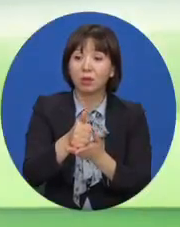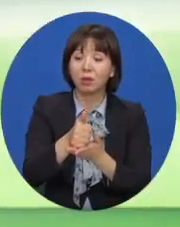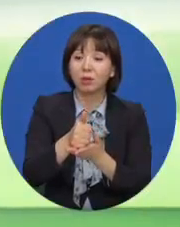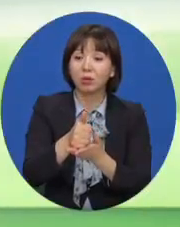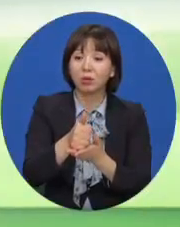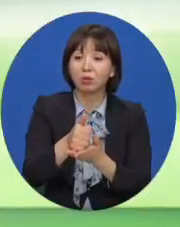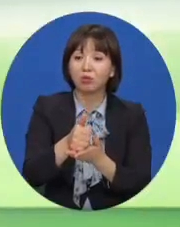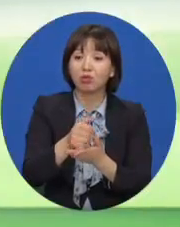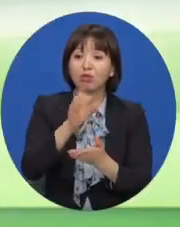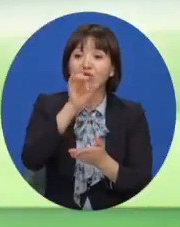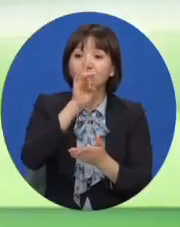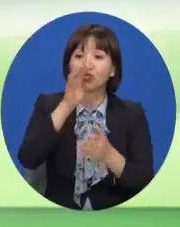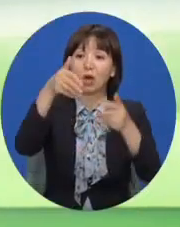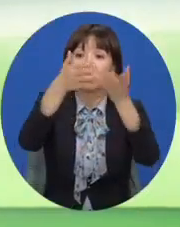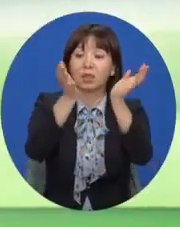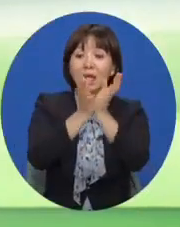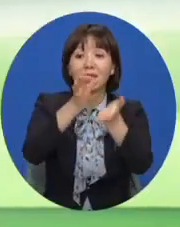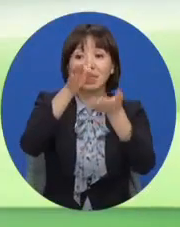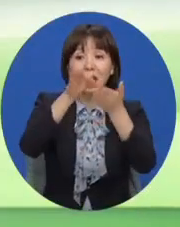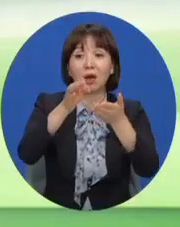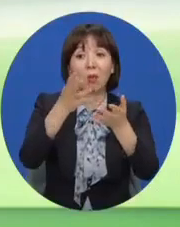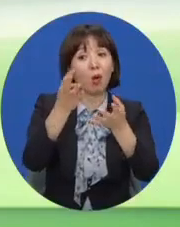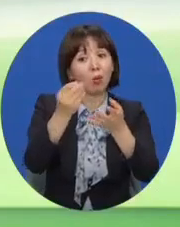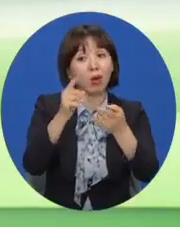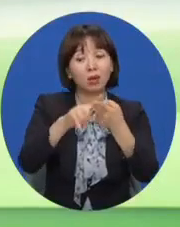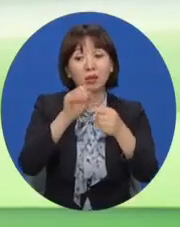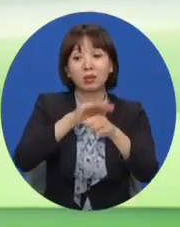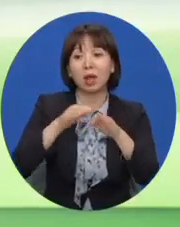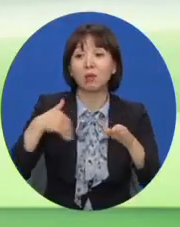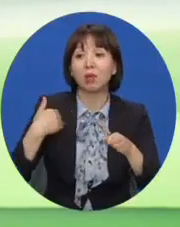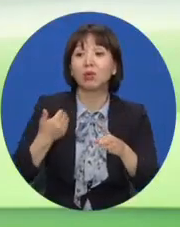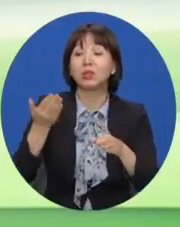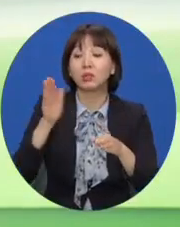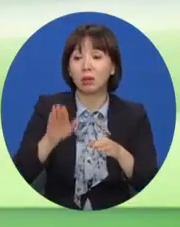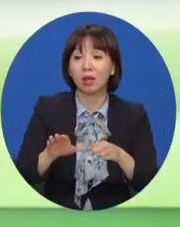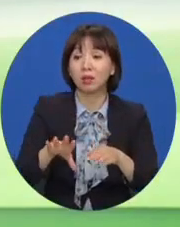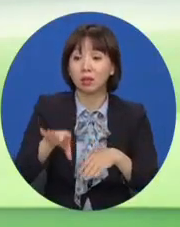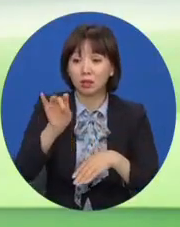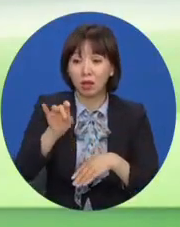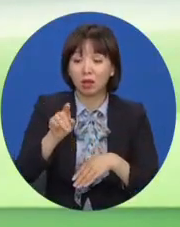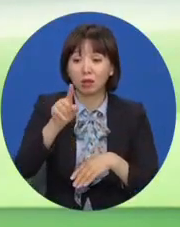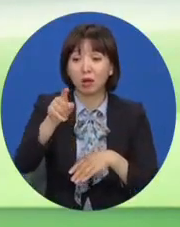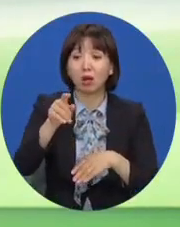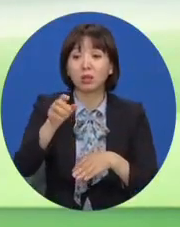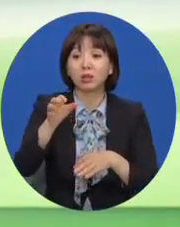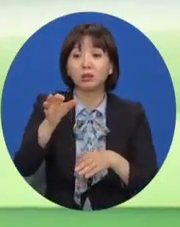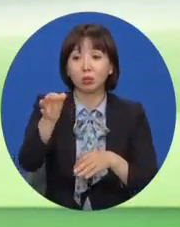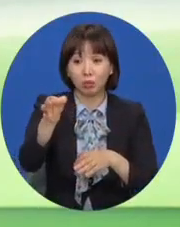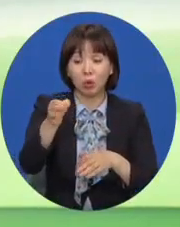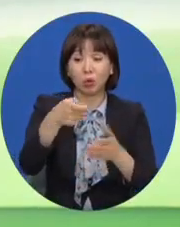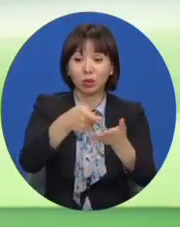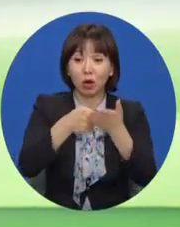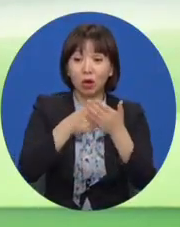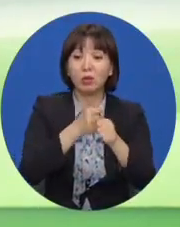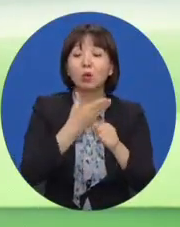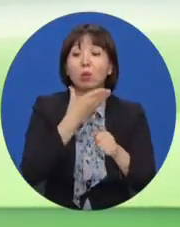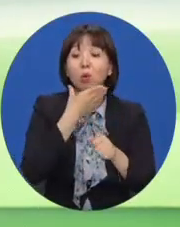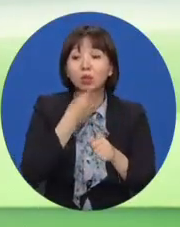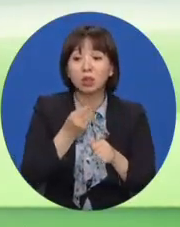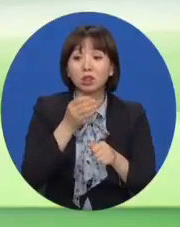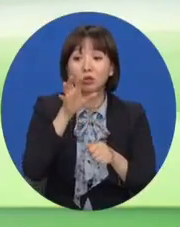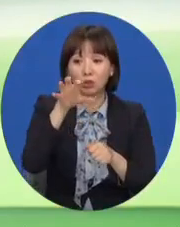논리적으로 중앙단위 자금 얼마인지 모르지만은 그런 상황에서 우선 그 제천이 그런 이 경비를 절감해서 저는 복지에 그런